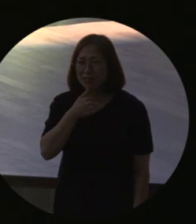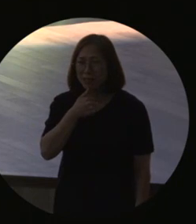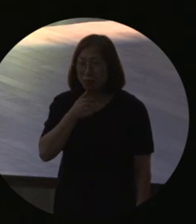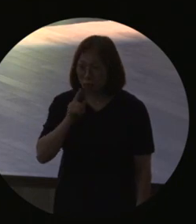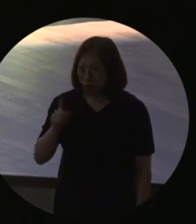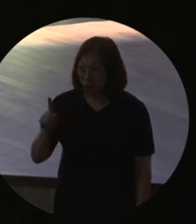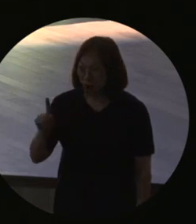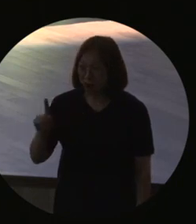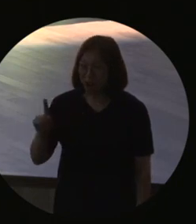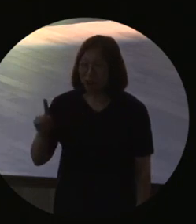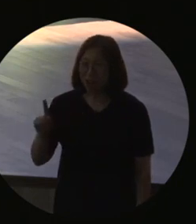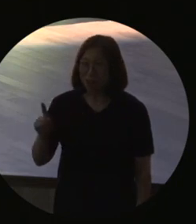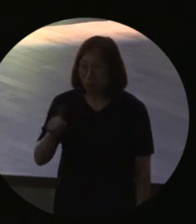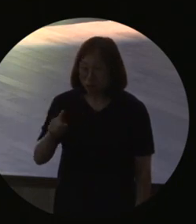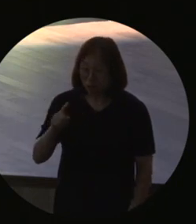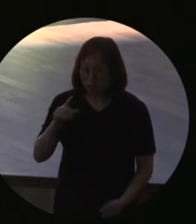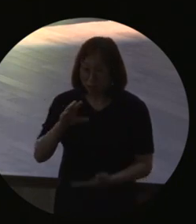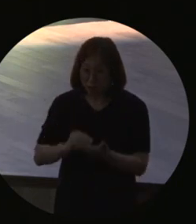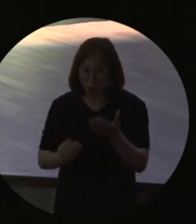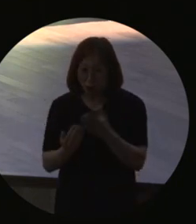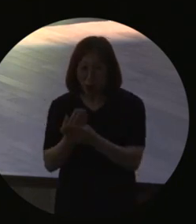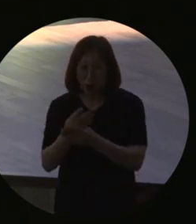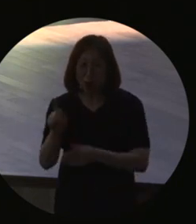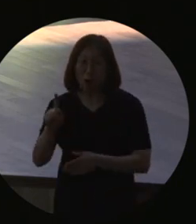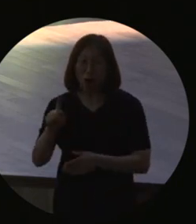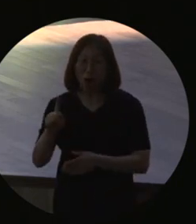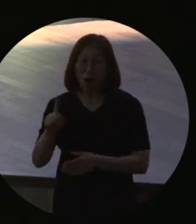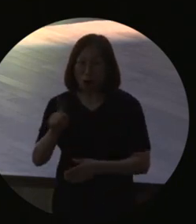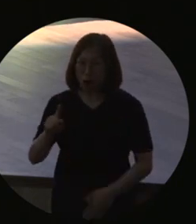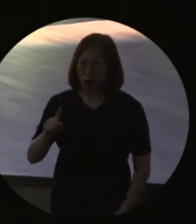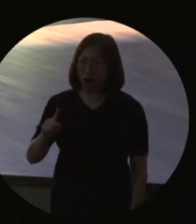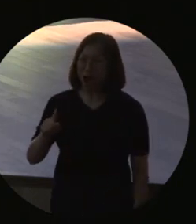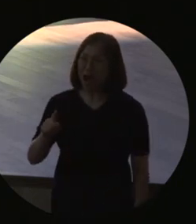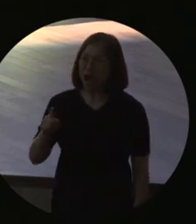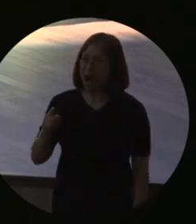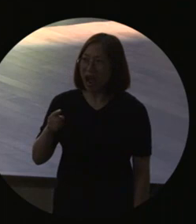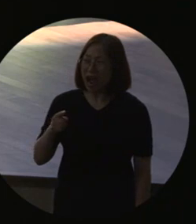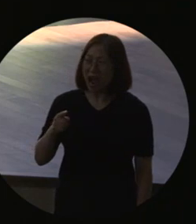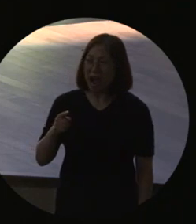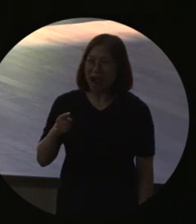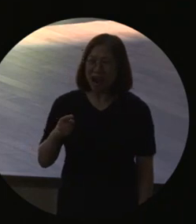뭐? 무슨 사고? 뭐?